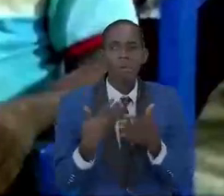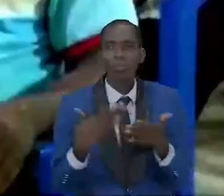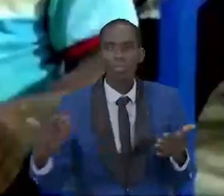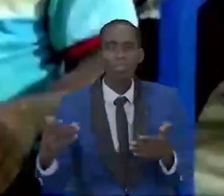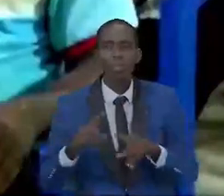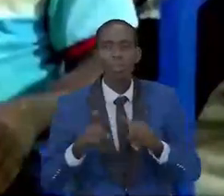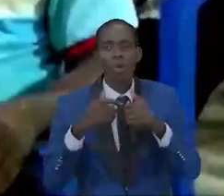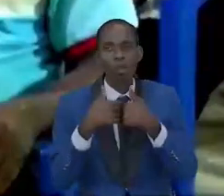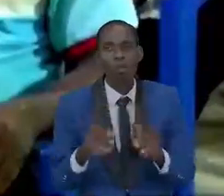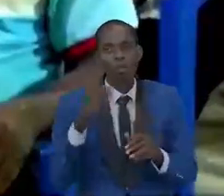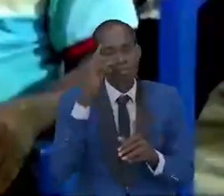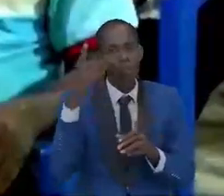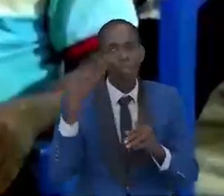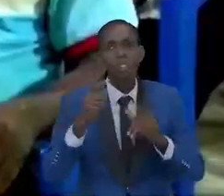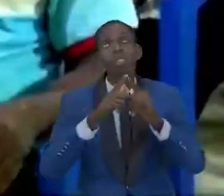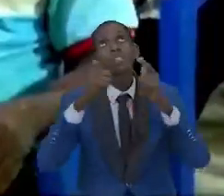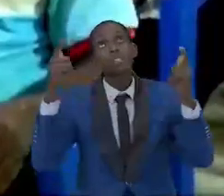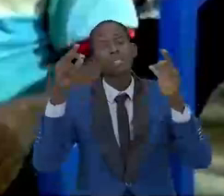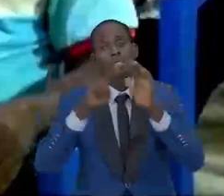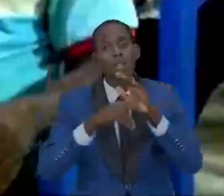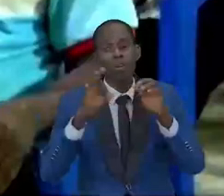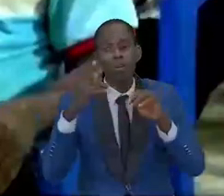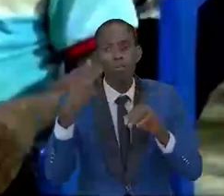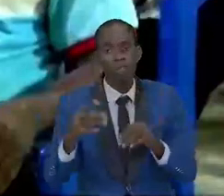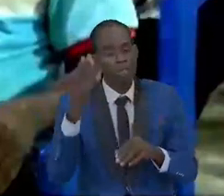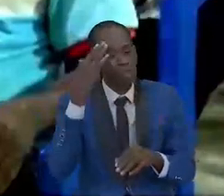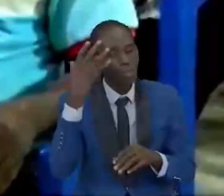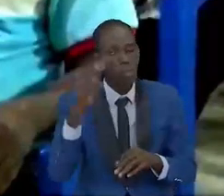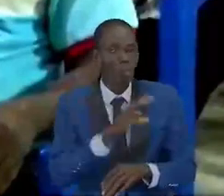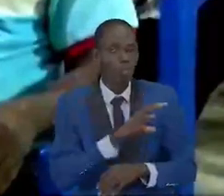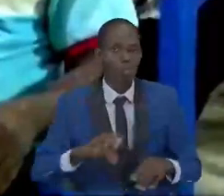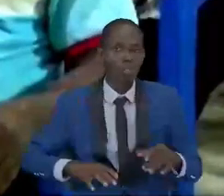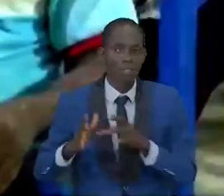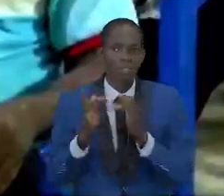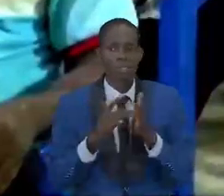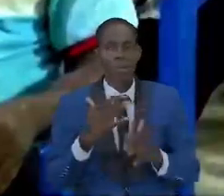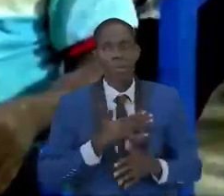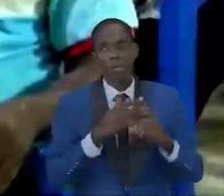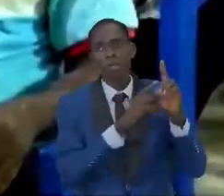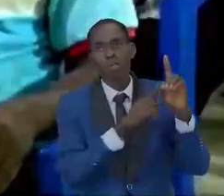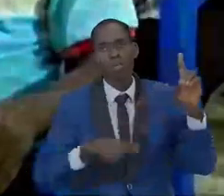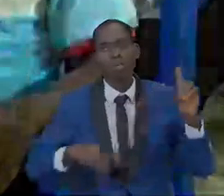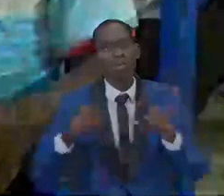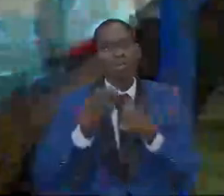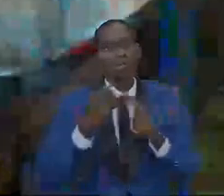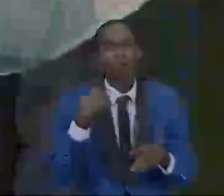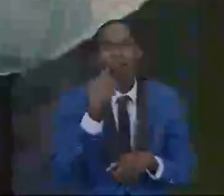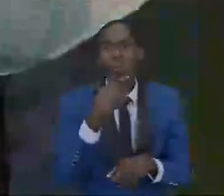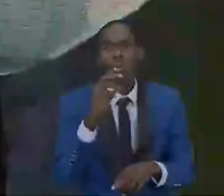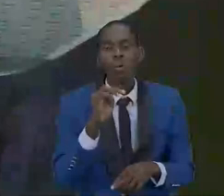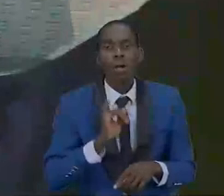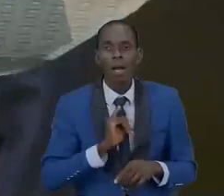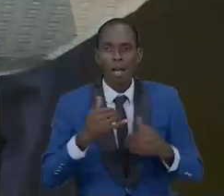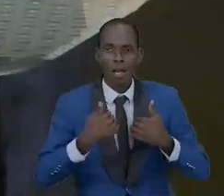à cause de l'excellence de la connaissance de Jésus-Christ Monseigneur pour lequel j'ai renoncé